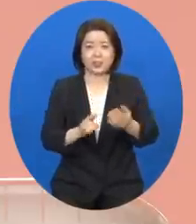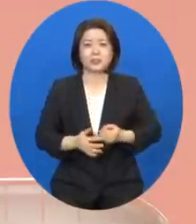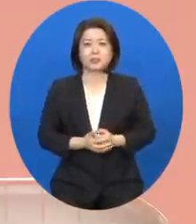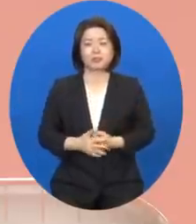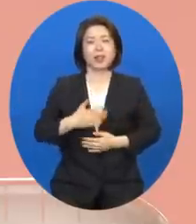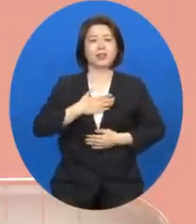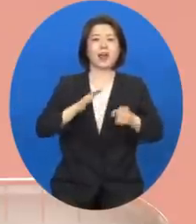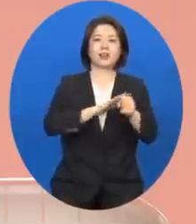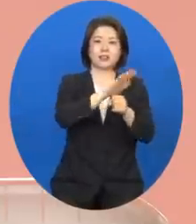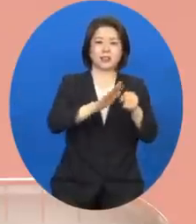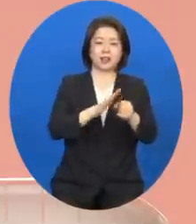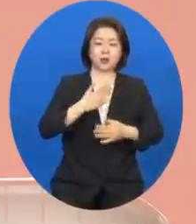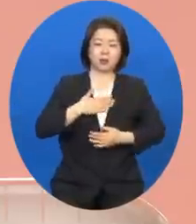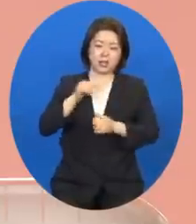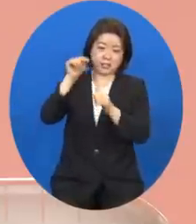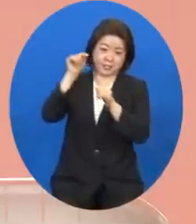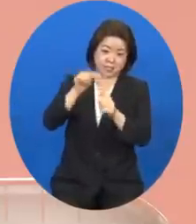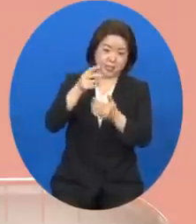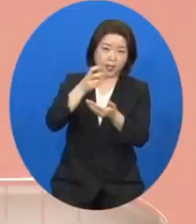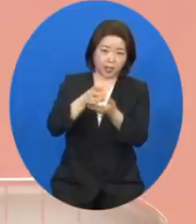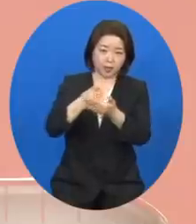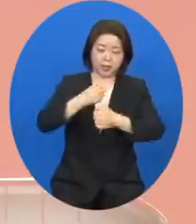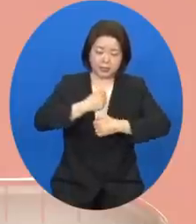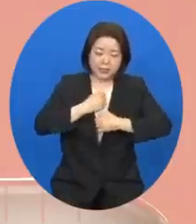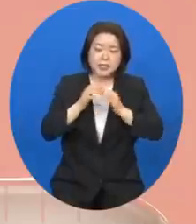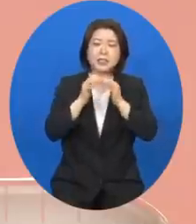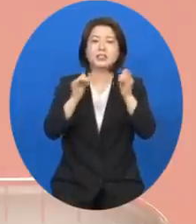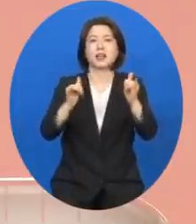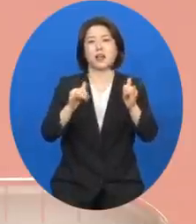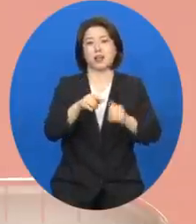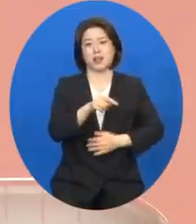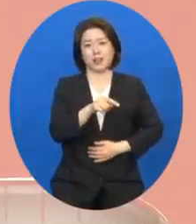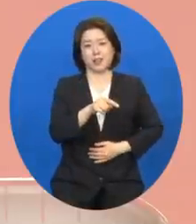나를 사랑하고 내 계명을 지키는 자에게는.